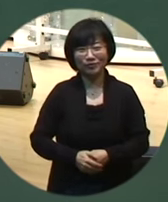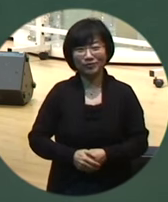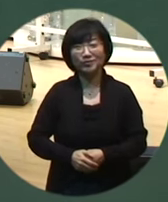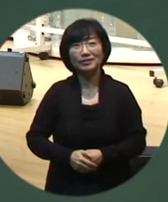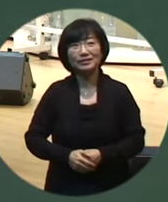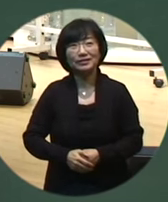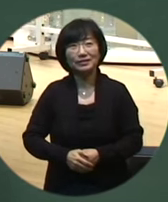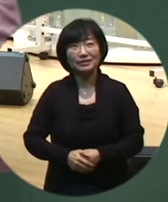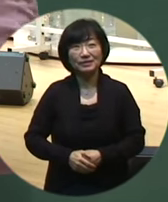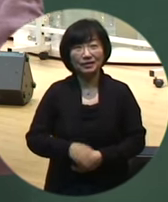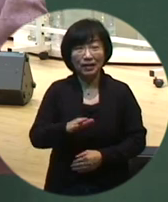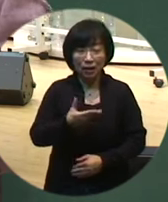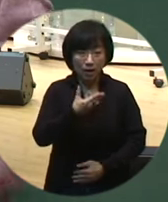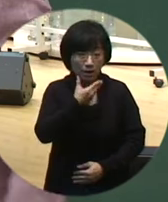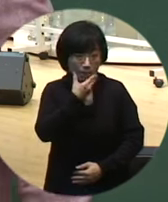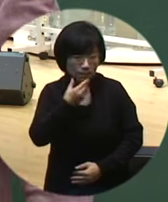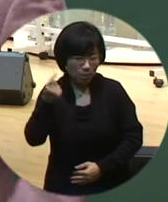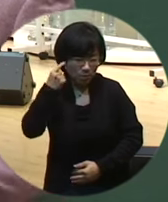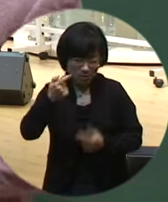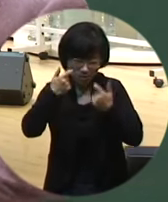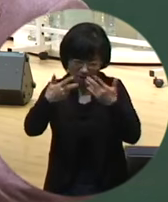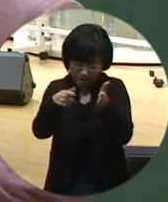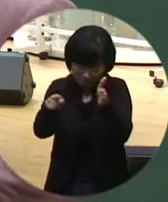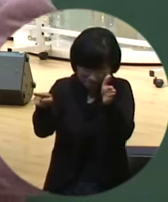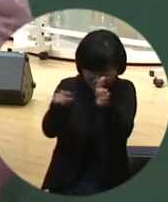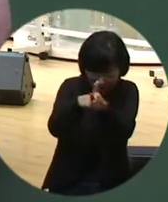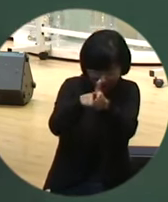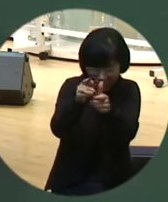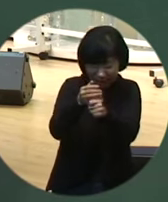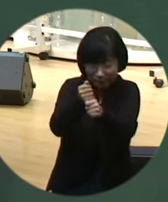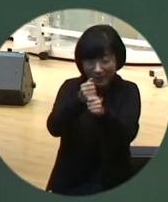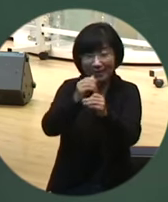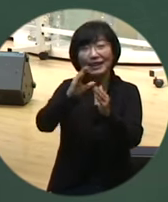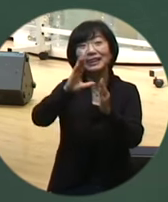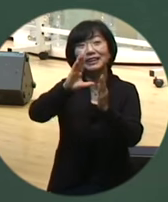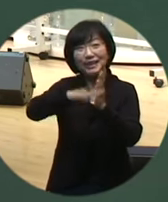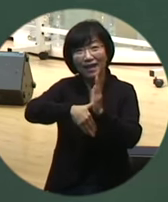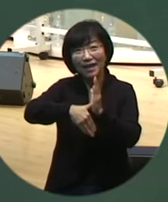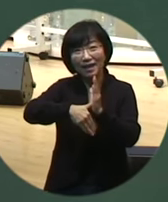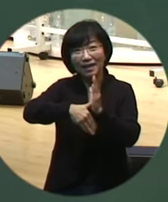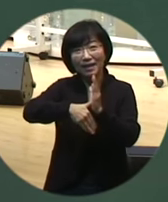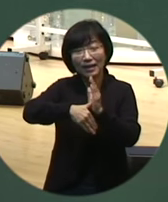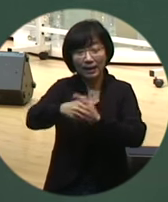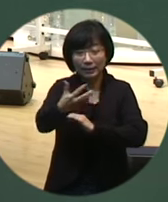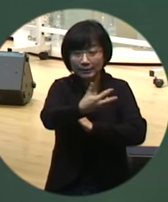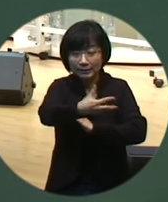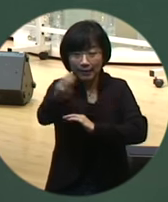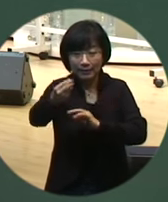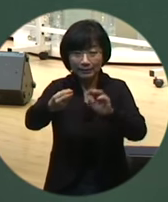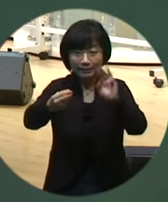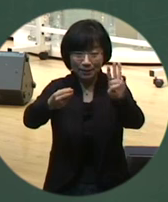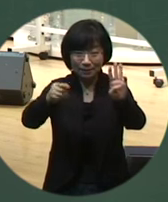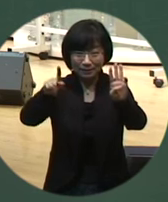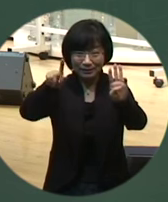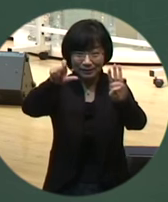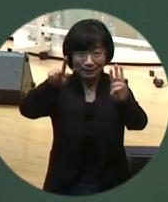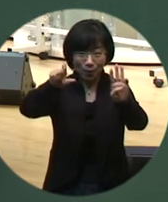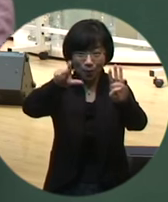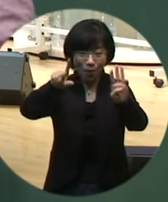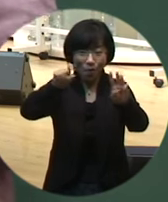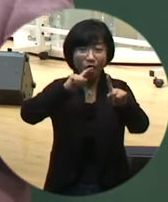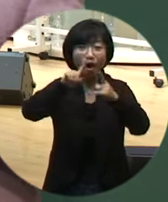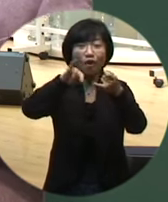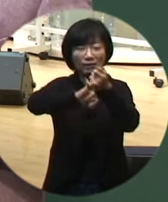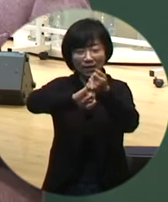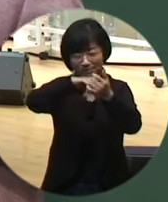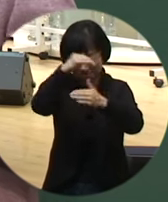붙잡는 순간입니다. The moment we hold on to that gospel. 이 복음 붙잡는 순간 창세기 3장 15절 이 언약이 성취돼 버려.